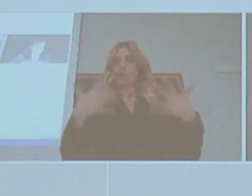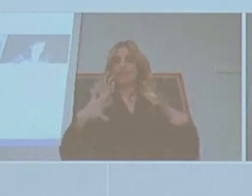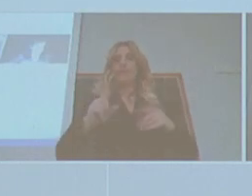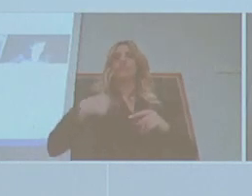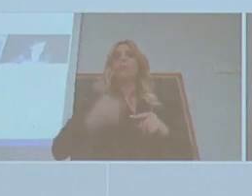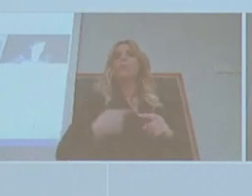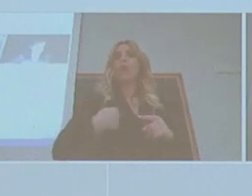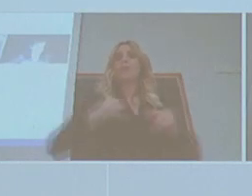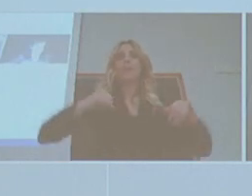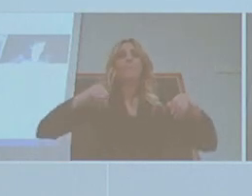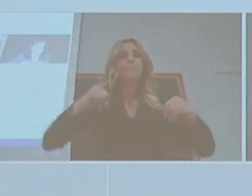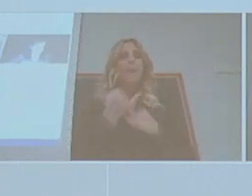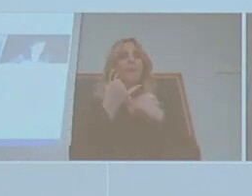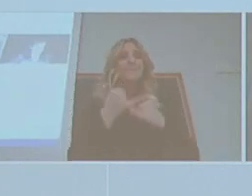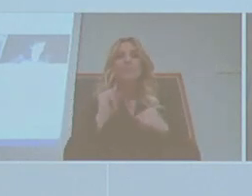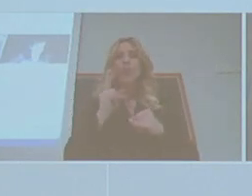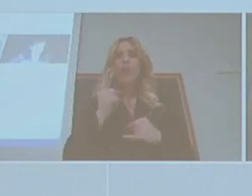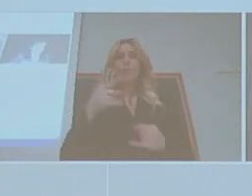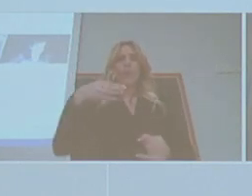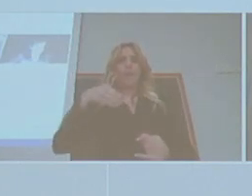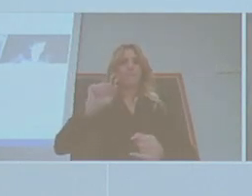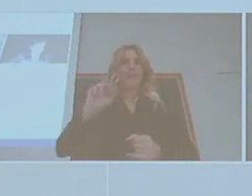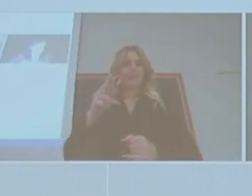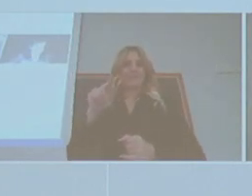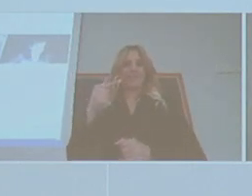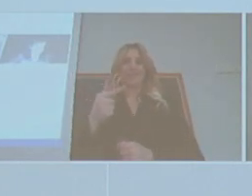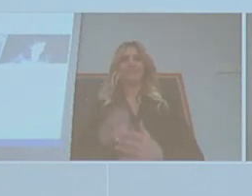particolare di un master, quindi